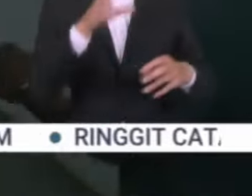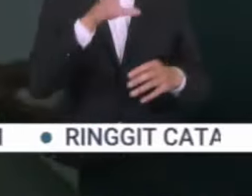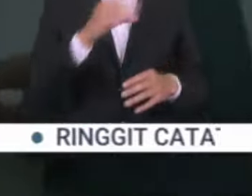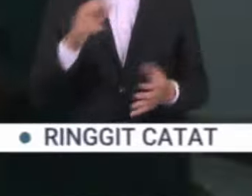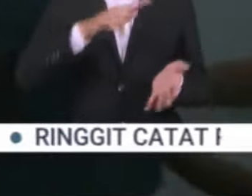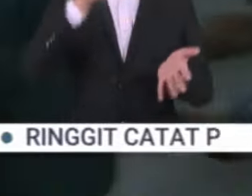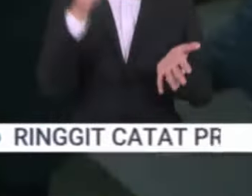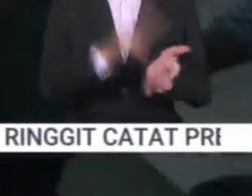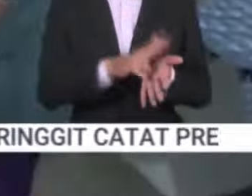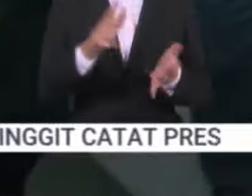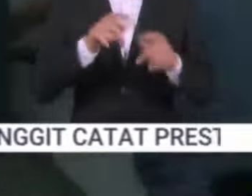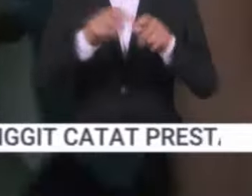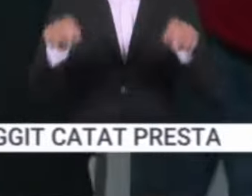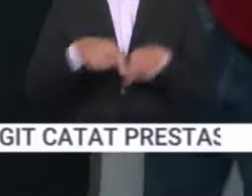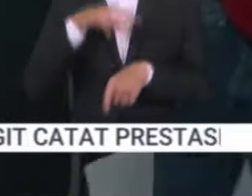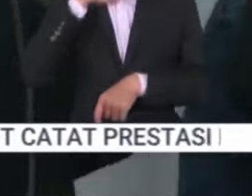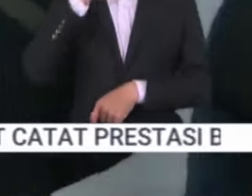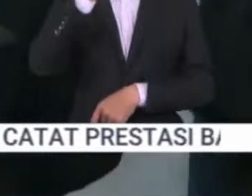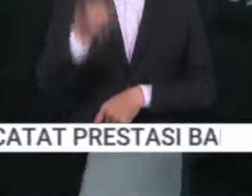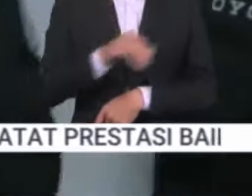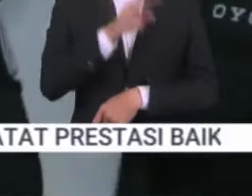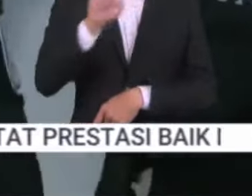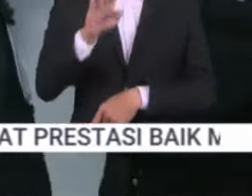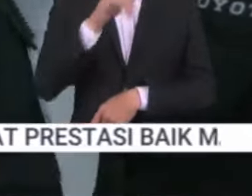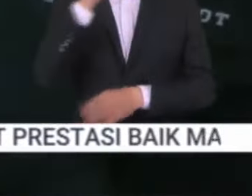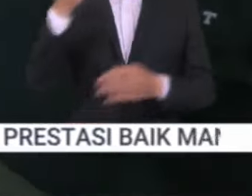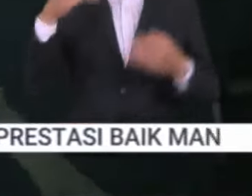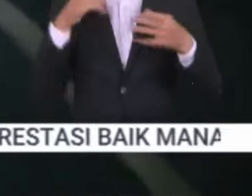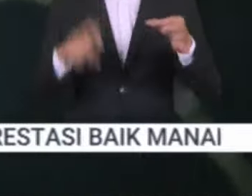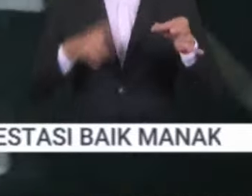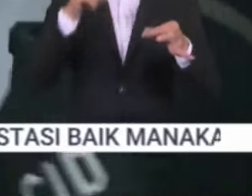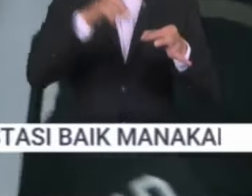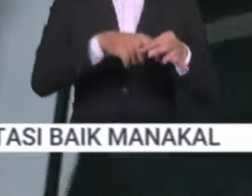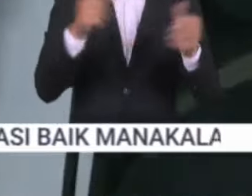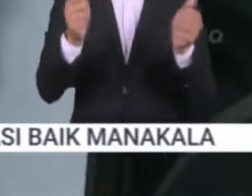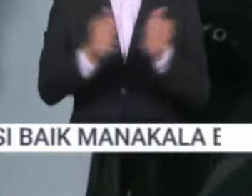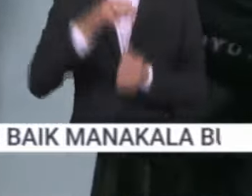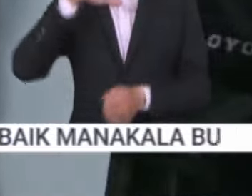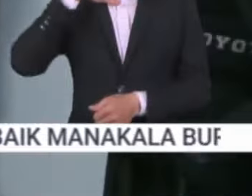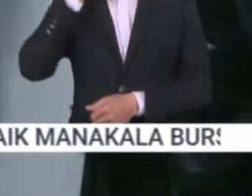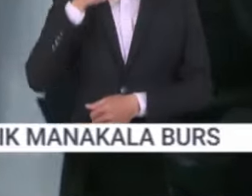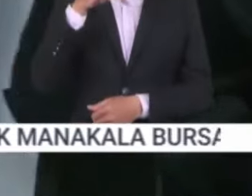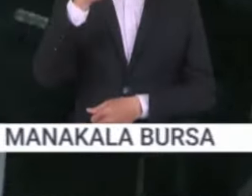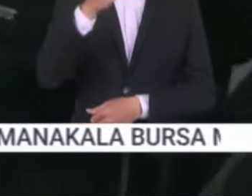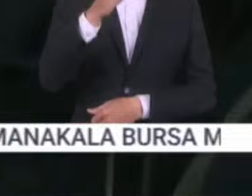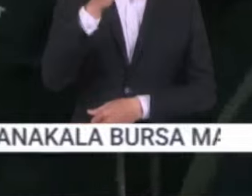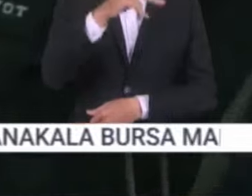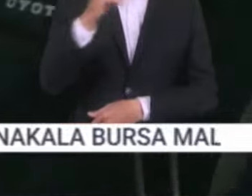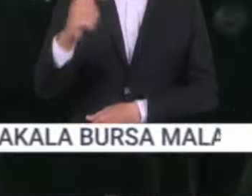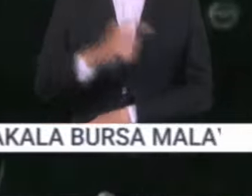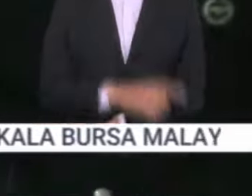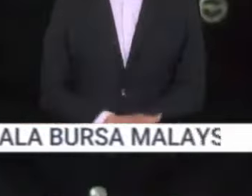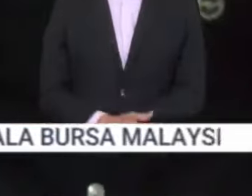siasatan dan mengesahkan kejadian pencemaran di Johor Bahru tidak berkait dengan kejadian pencemaran di Kota Tinggi.